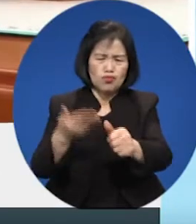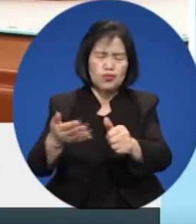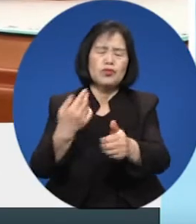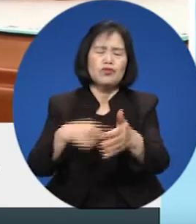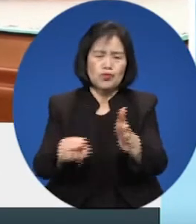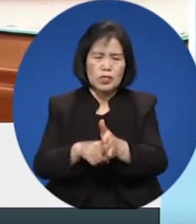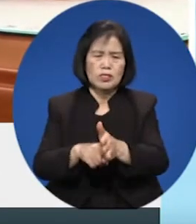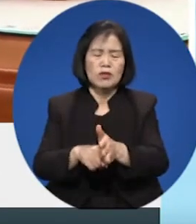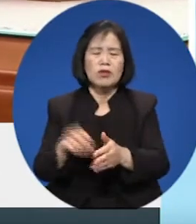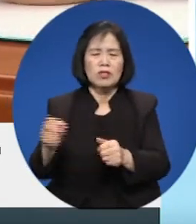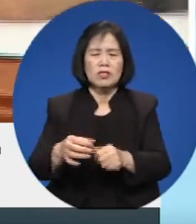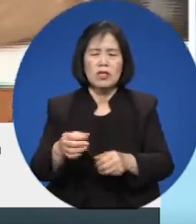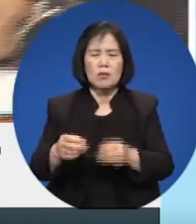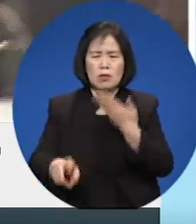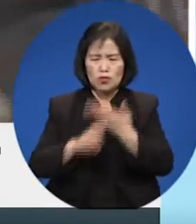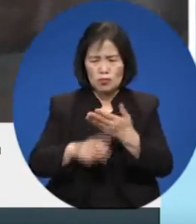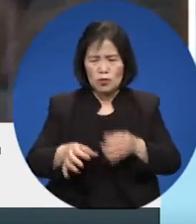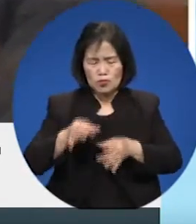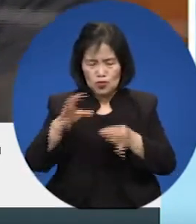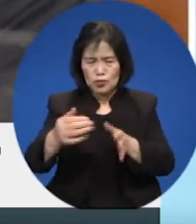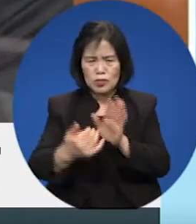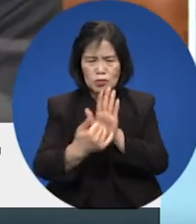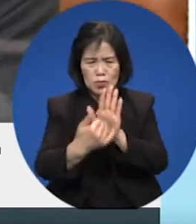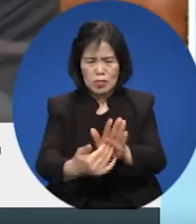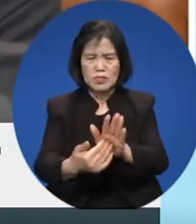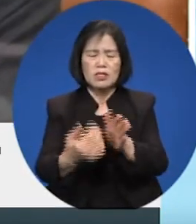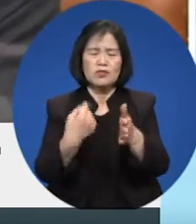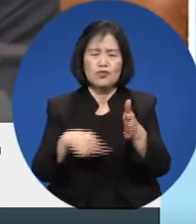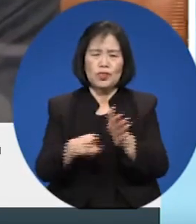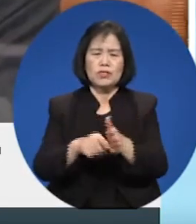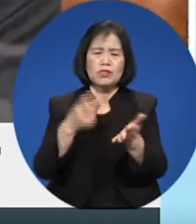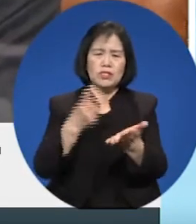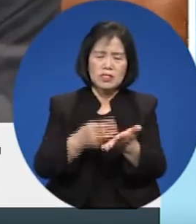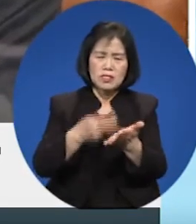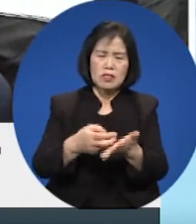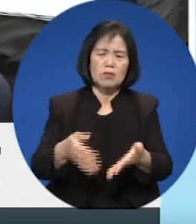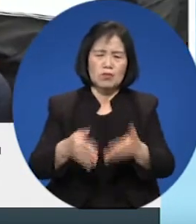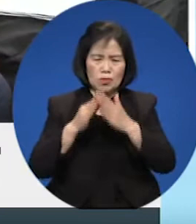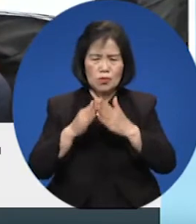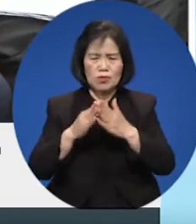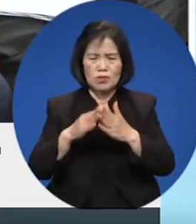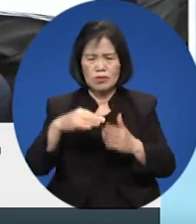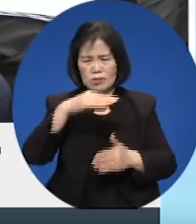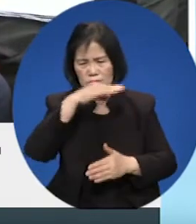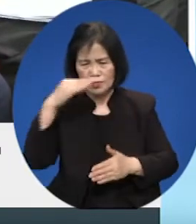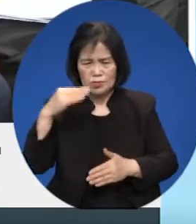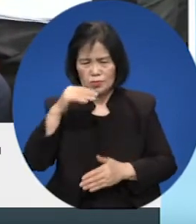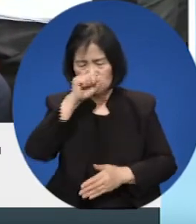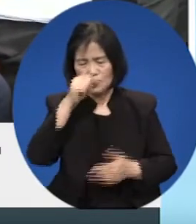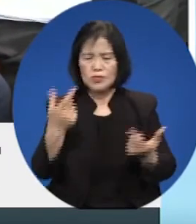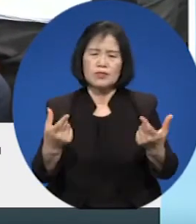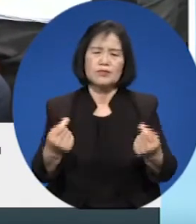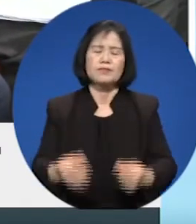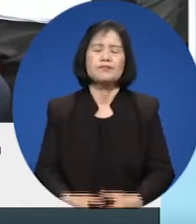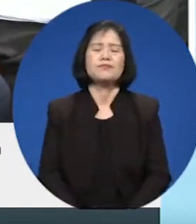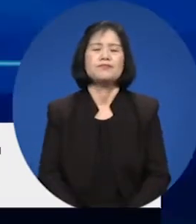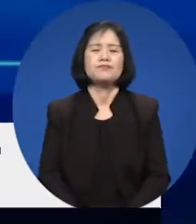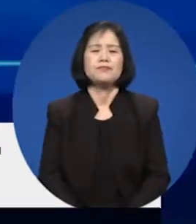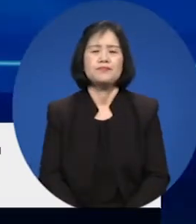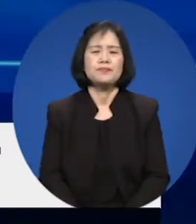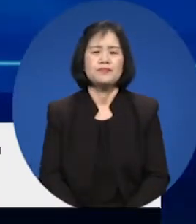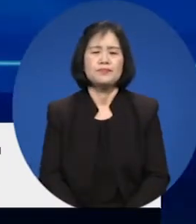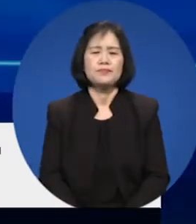장치를 어떤 시스템들 도 이번 기회에 좀 마련되는 게 옳지 않을까 그런 생각을 합니다 네 그렇군요